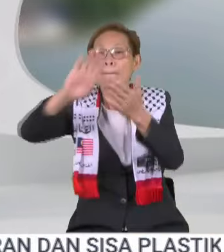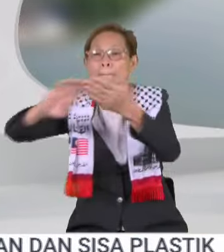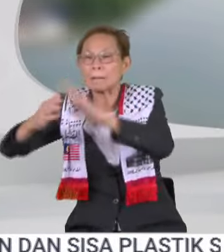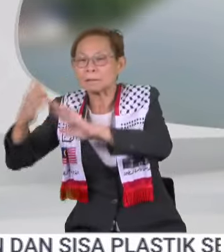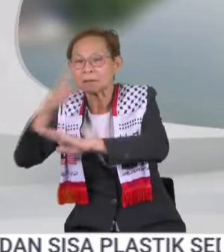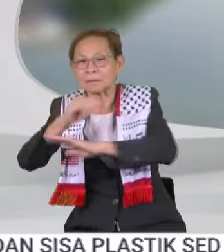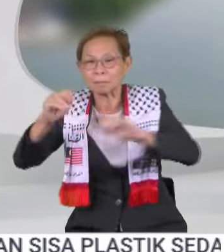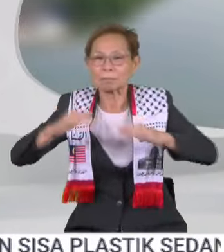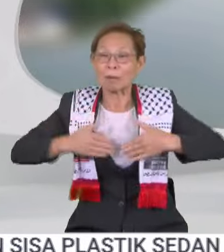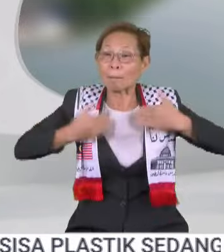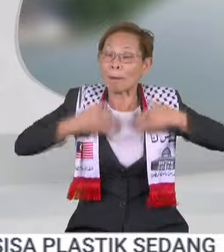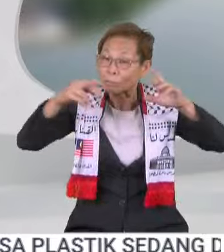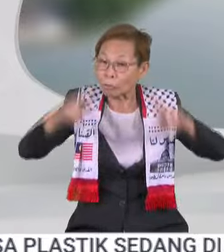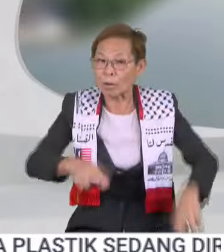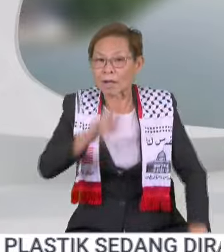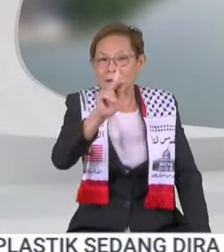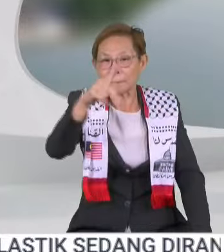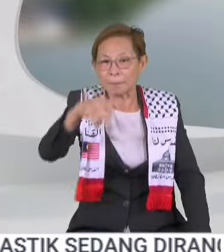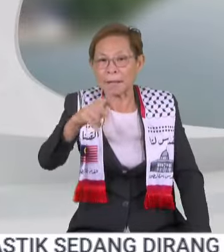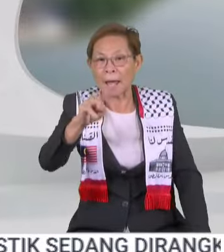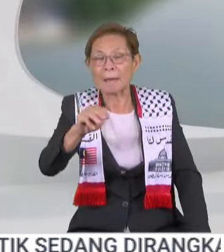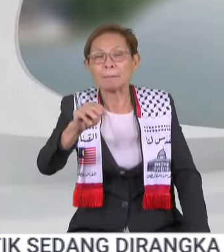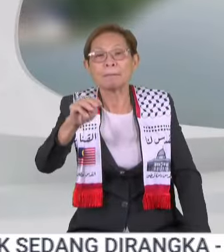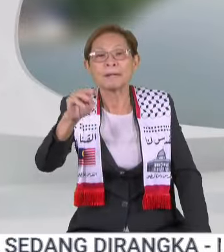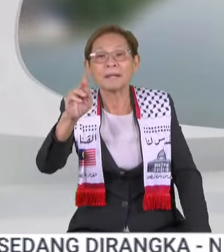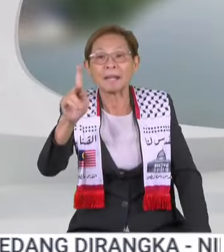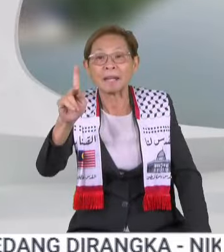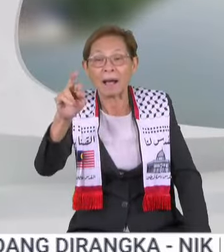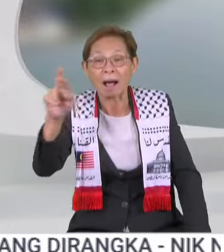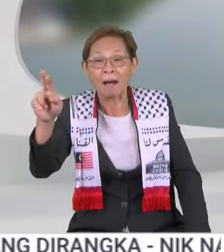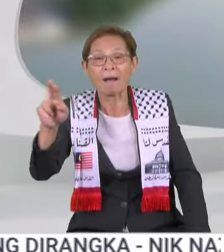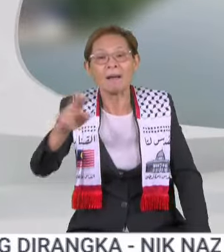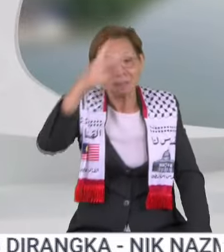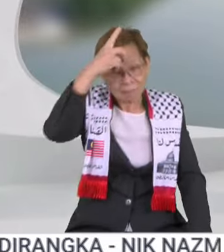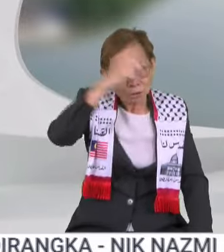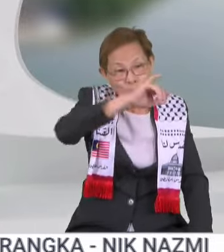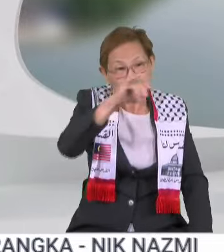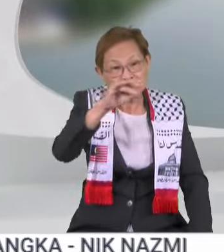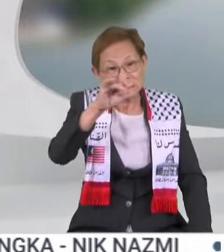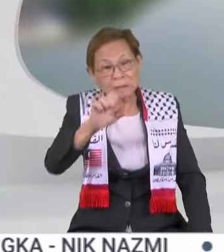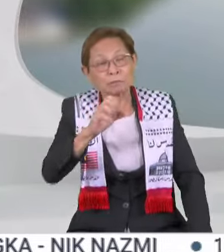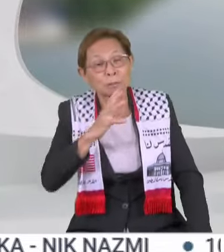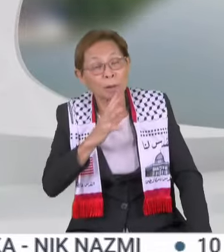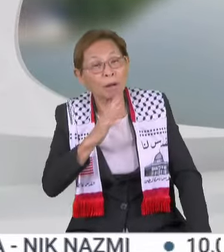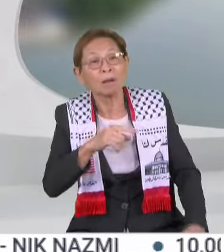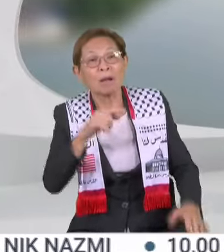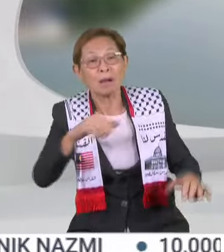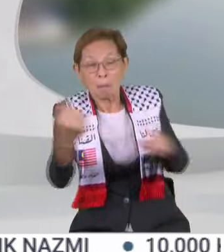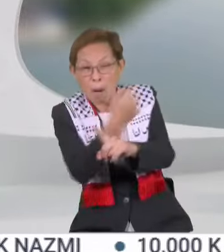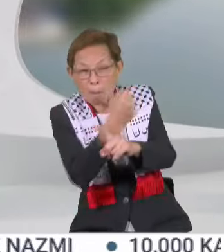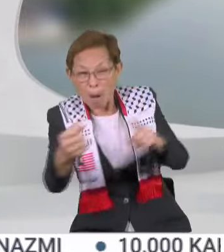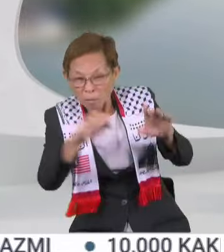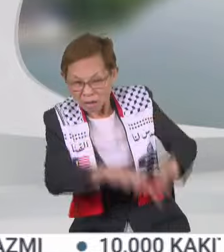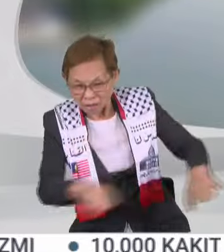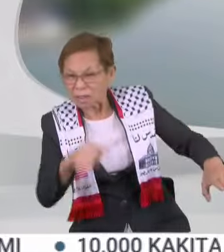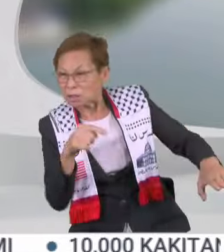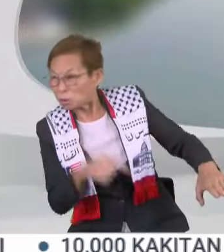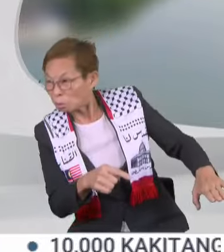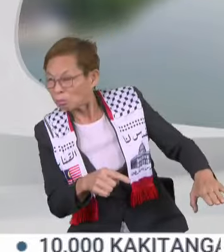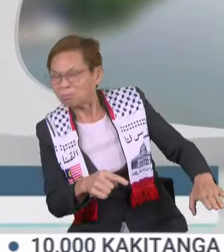Masyarakat dan Kesejahteraan Rakyat KPMKR Sabah, Datuk James Ratib berkata ini kerana perbuatan sedemikian